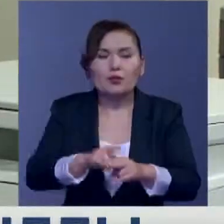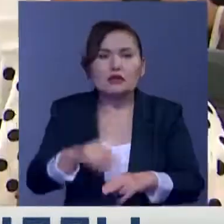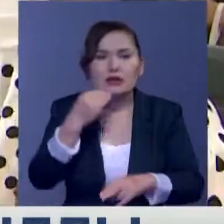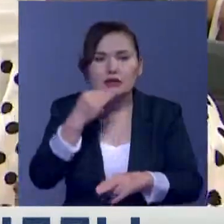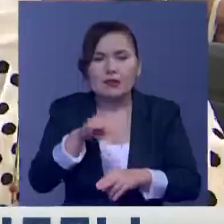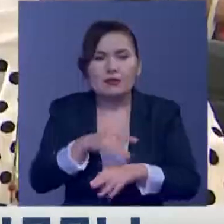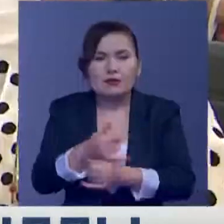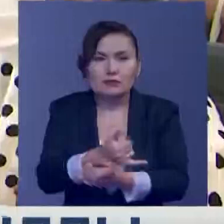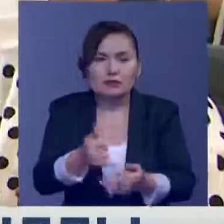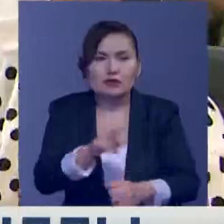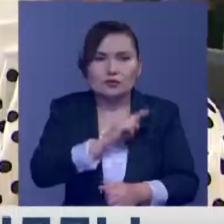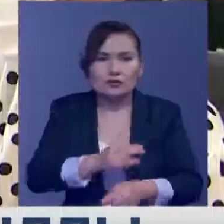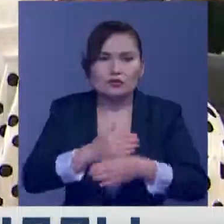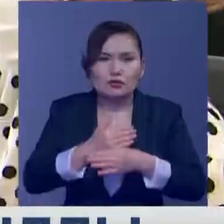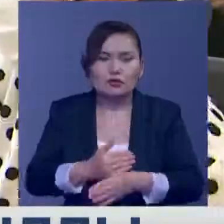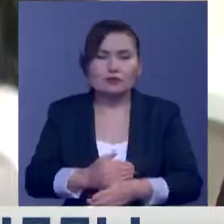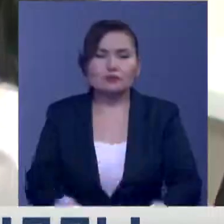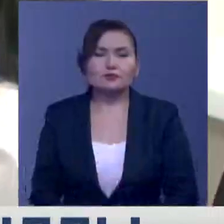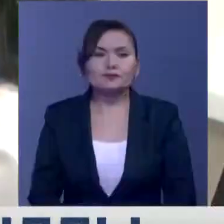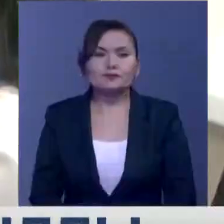көрсетіп, сапалы әрі жылдам қызмет ету.